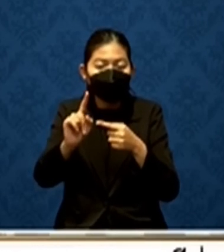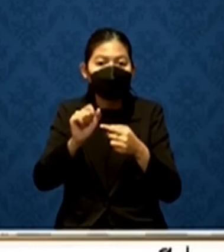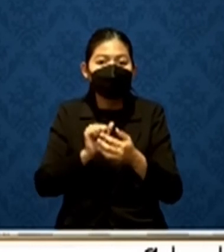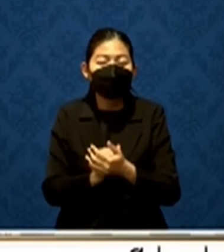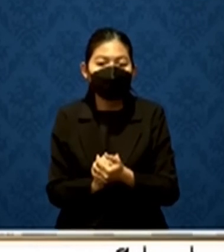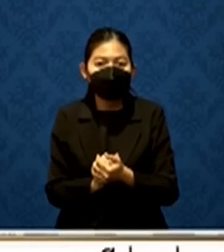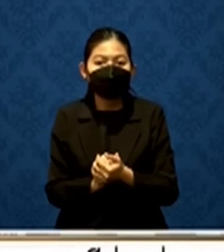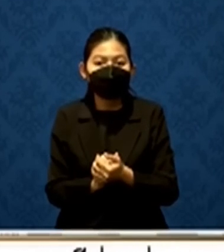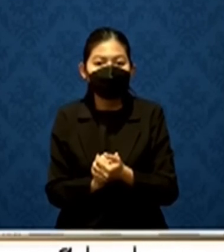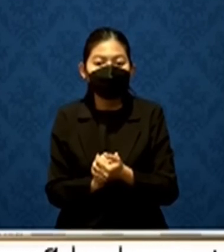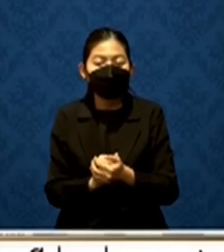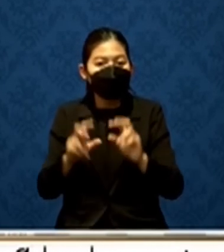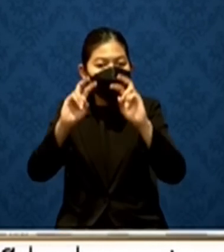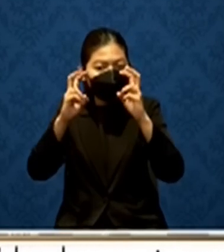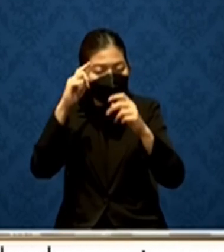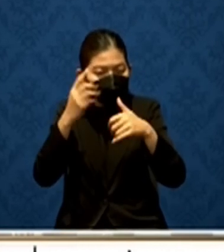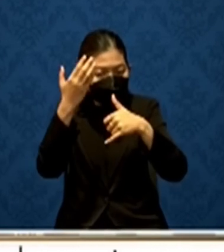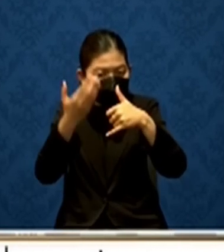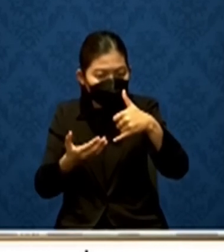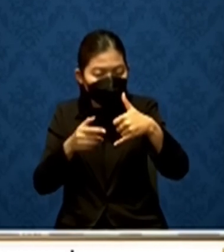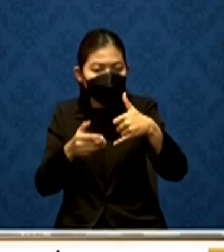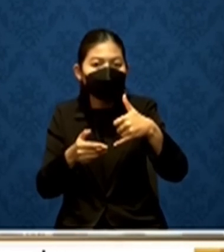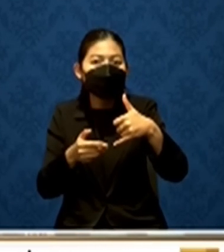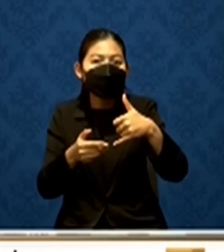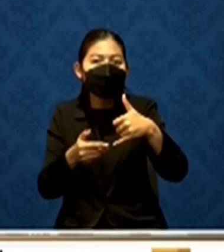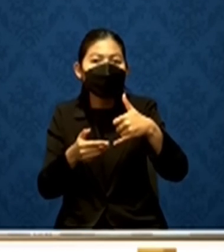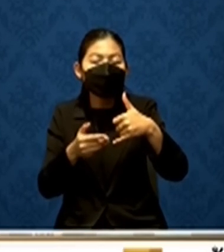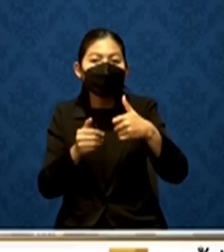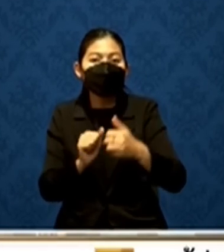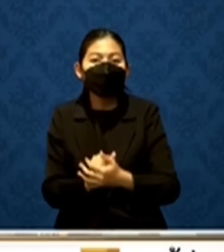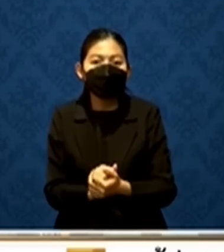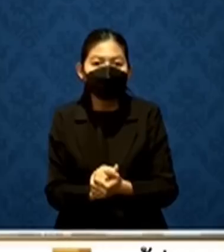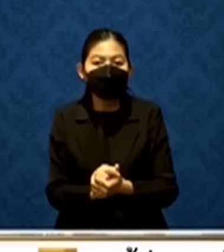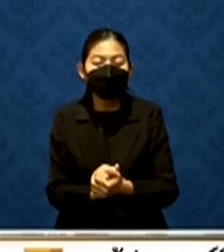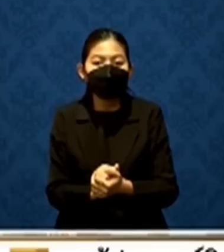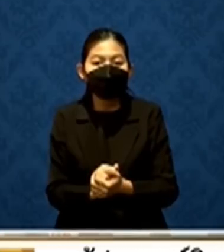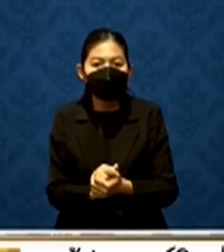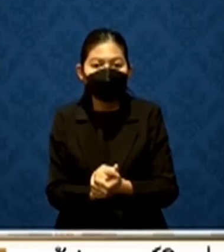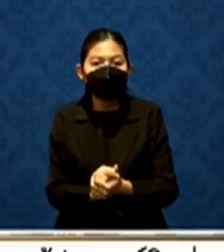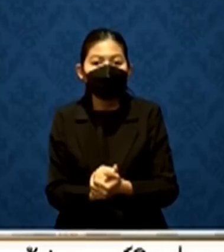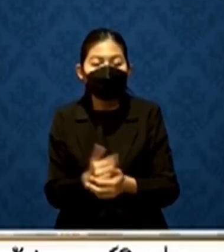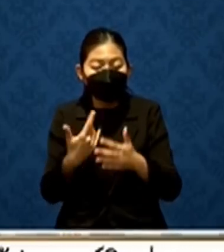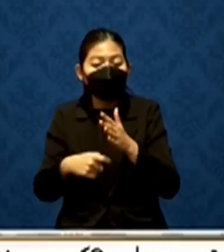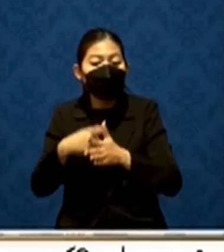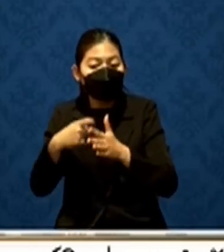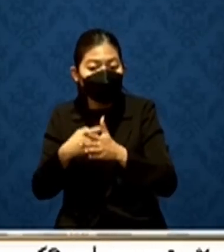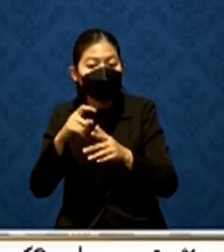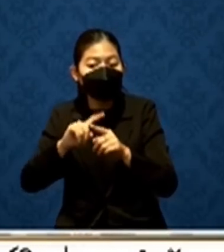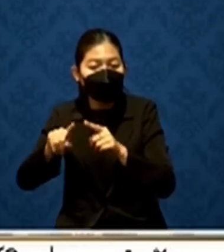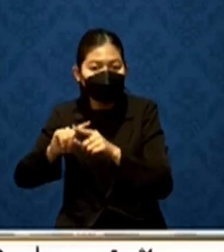แก้ข้อกล่าวหาถึงพฤติการณ์พฤติกรรมมาถึงข้อเท็จจริงและเหตุผลที่